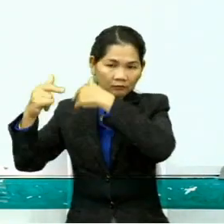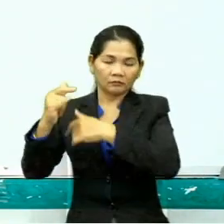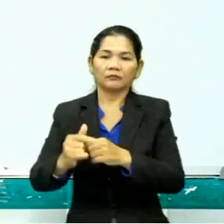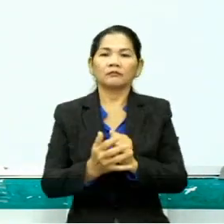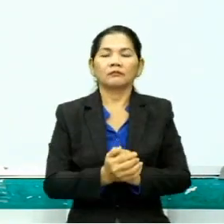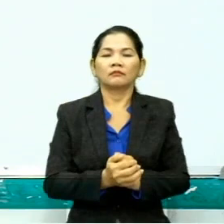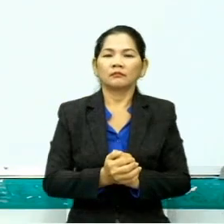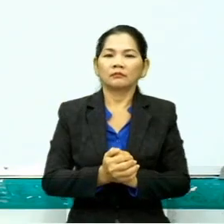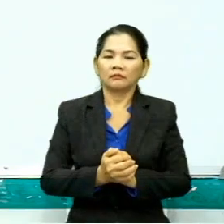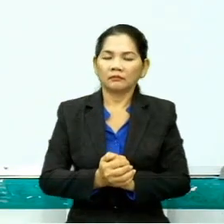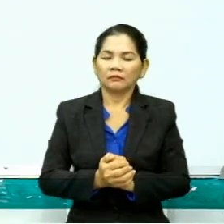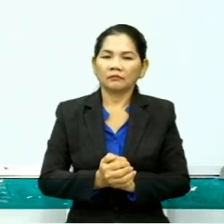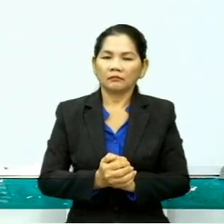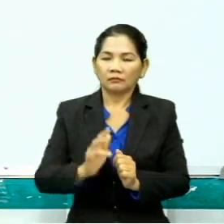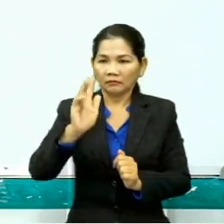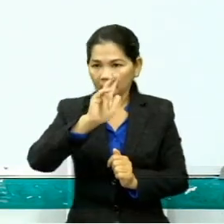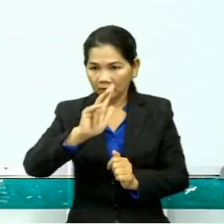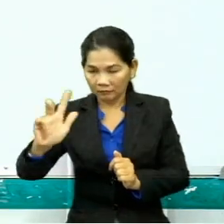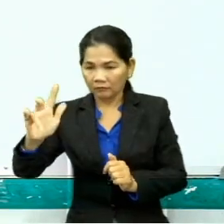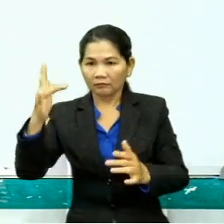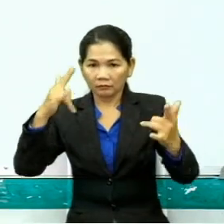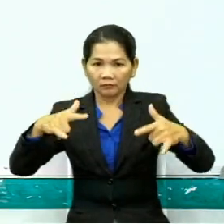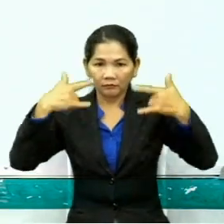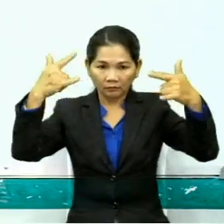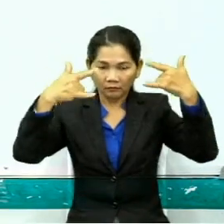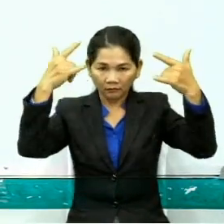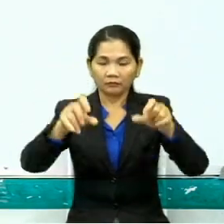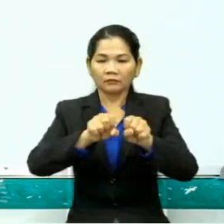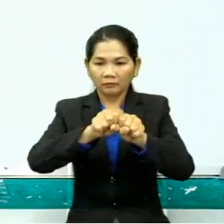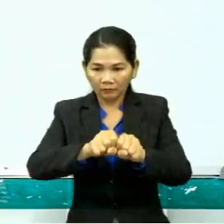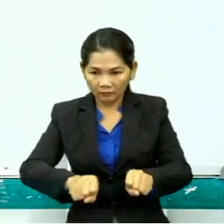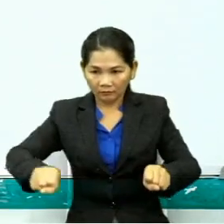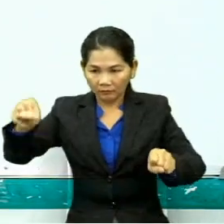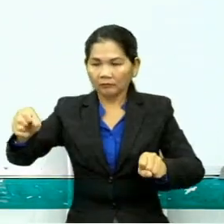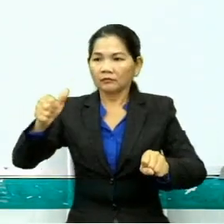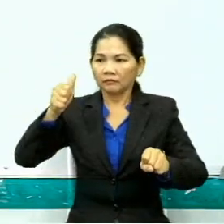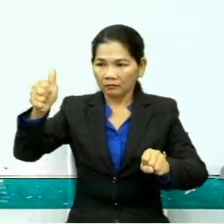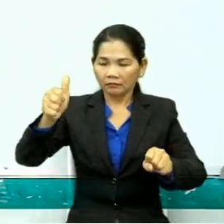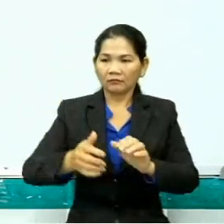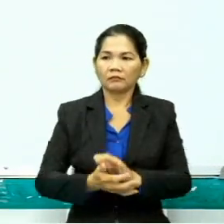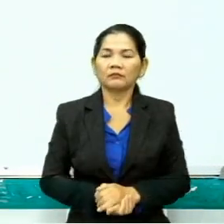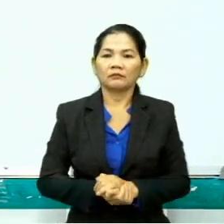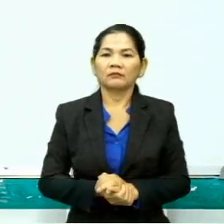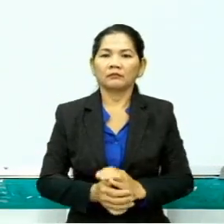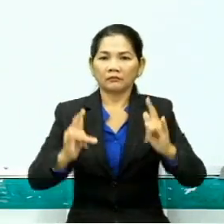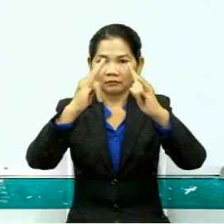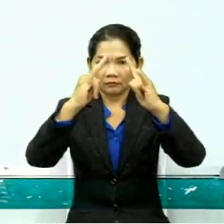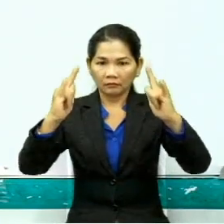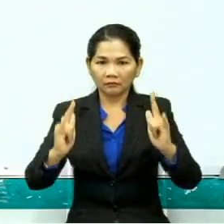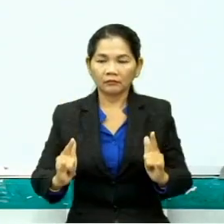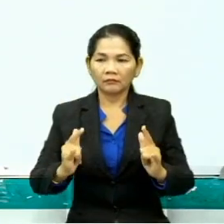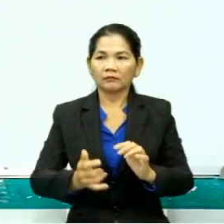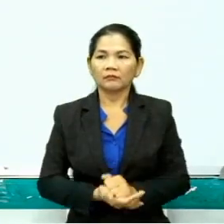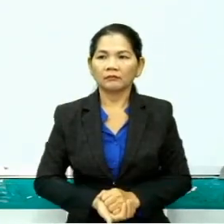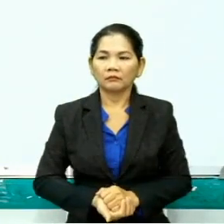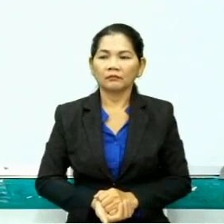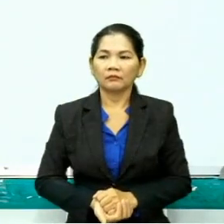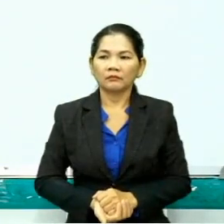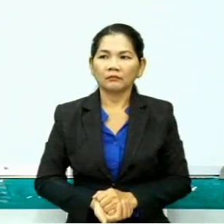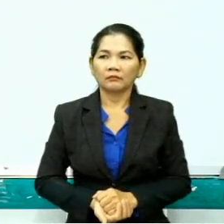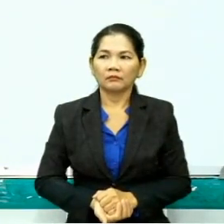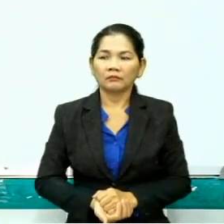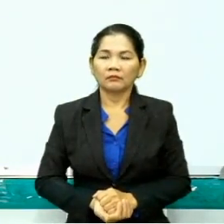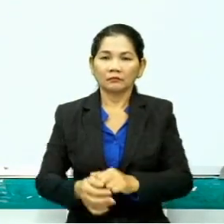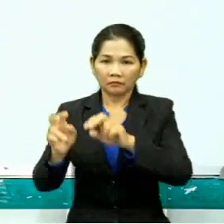bỏ vò pre cam sai là ó tiền bấm tí thì đây là con mưa nè con mưa bị